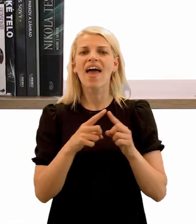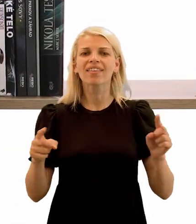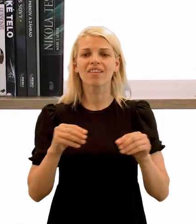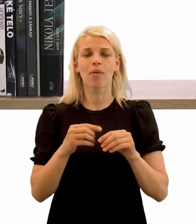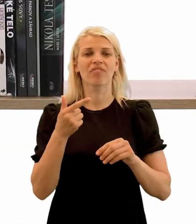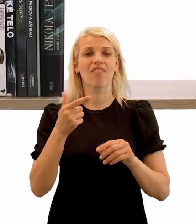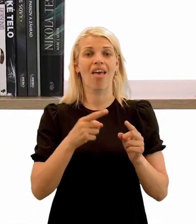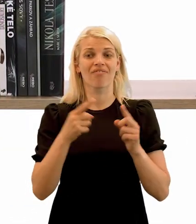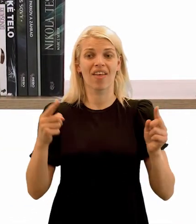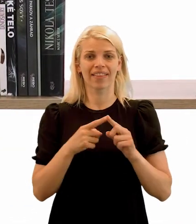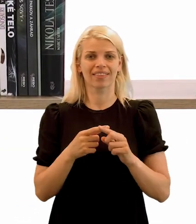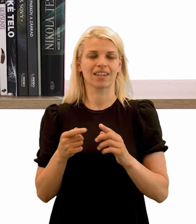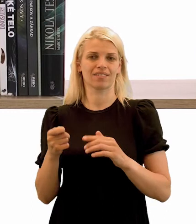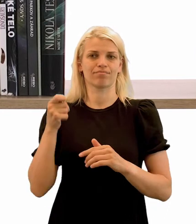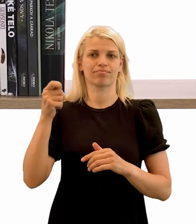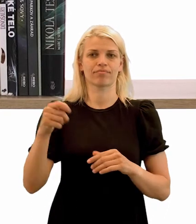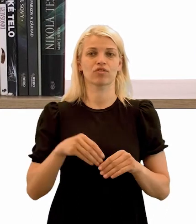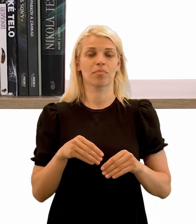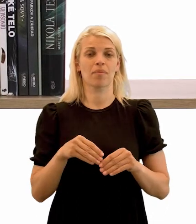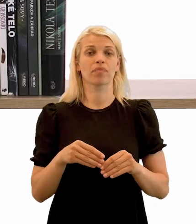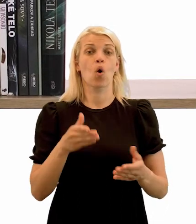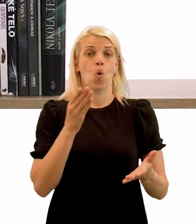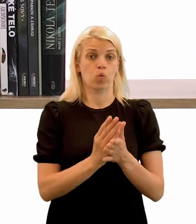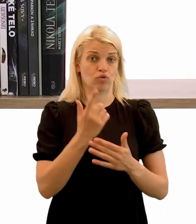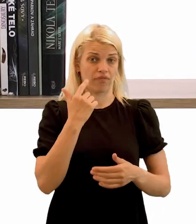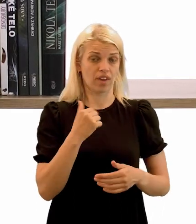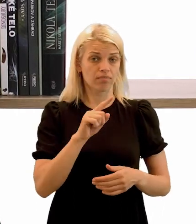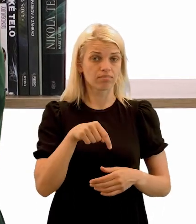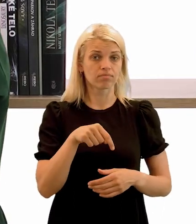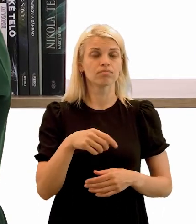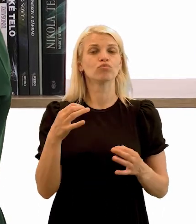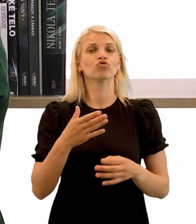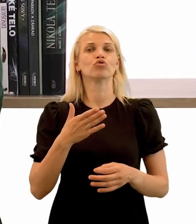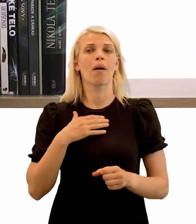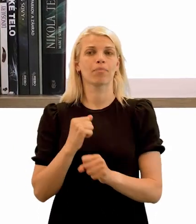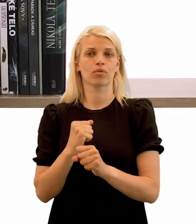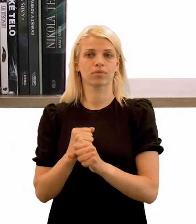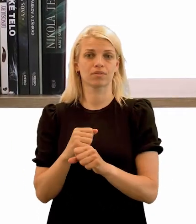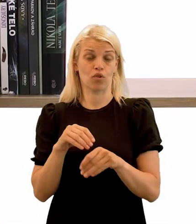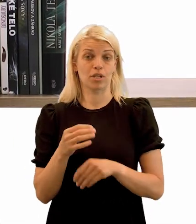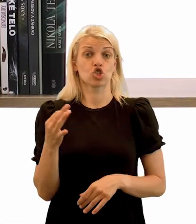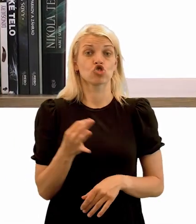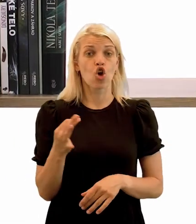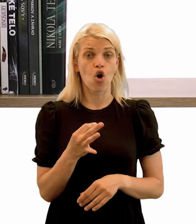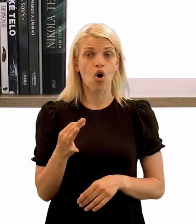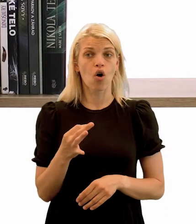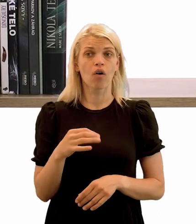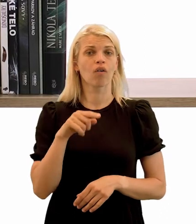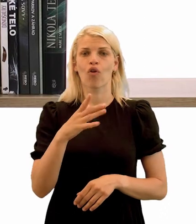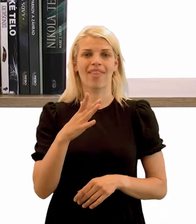vety. Pozrite sa na to. Už viem, čiarka, čo mám robiť. Čo?